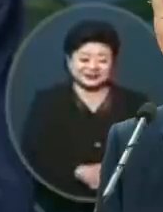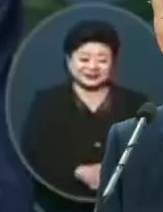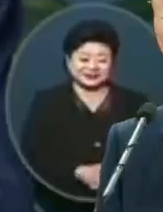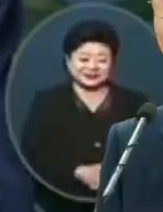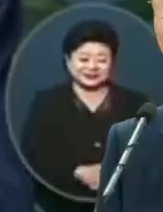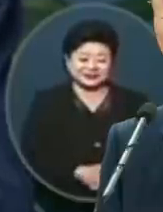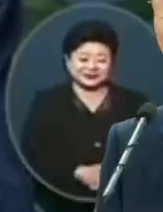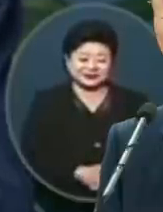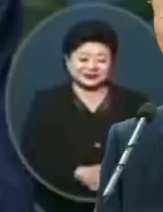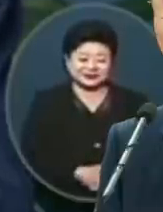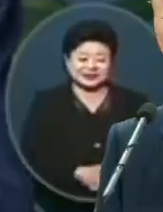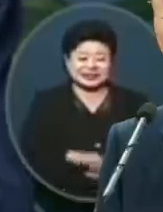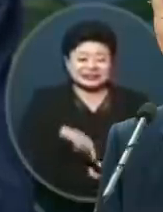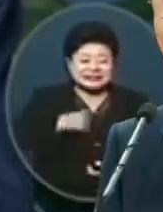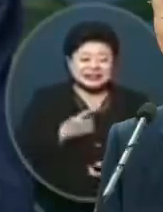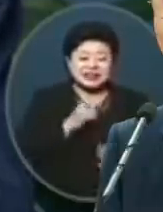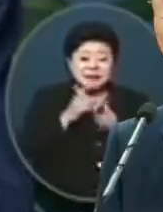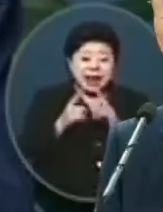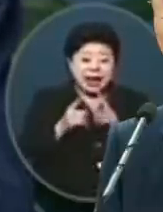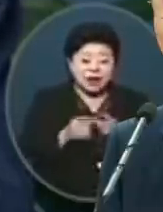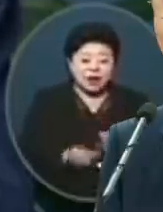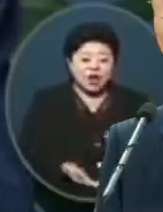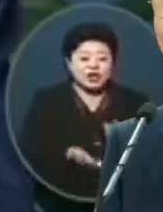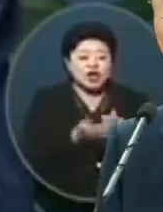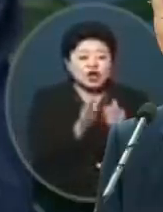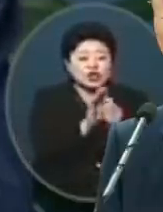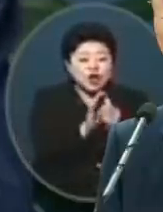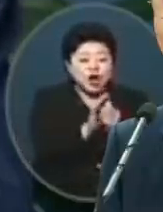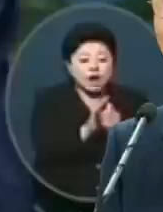말로서 자기를 격려하는 것 굉장히 중요합니다.